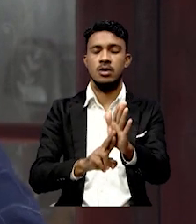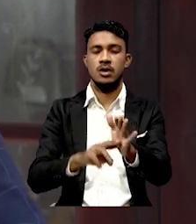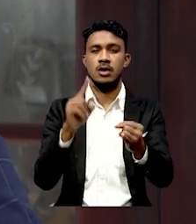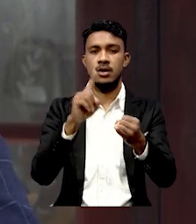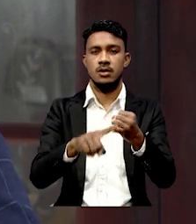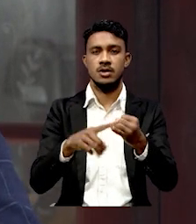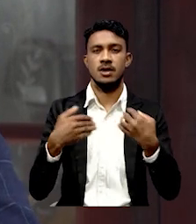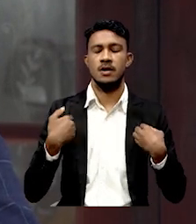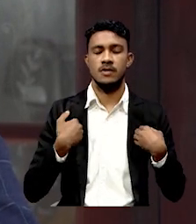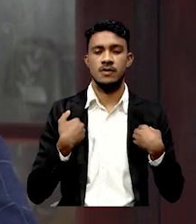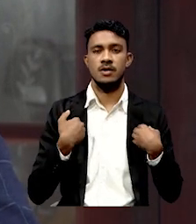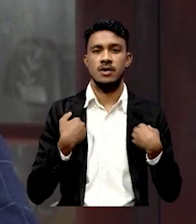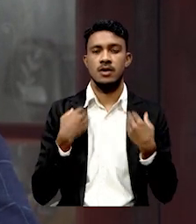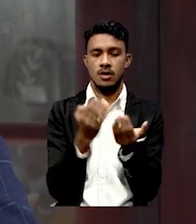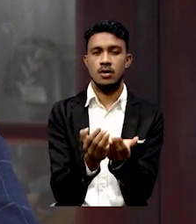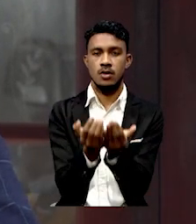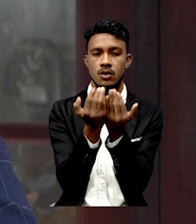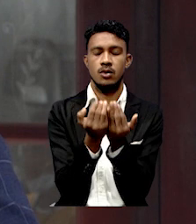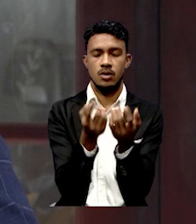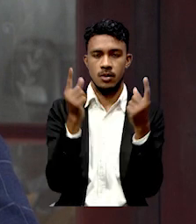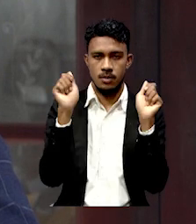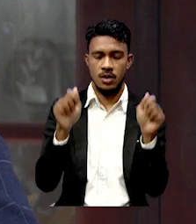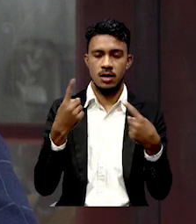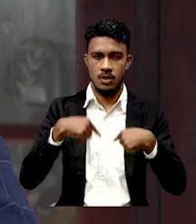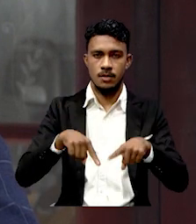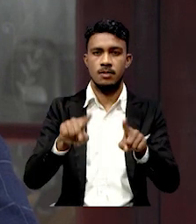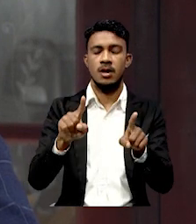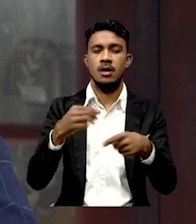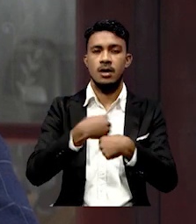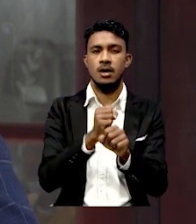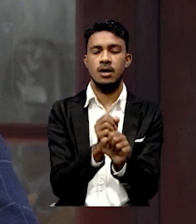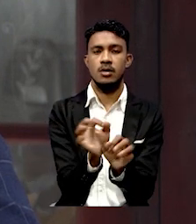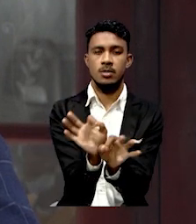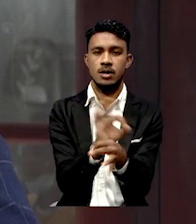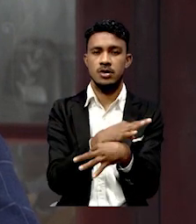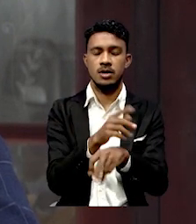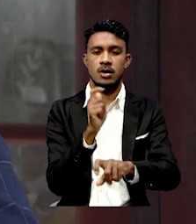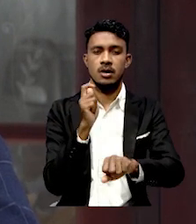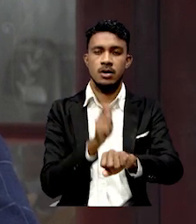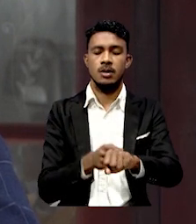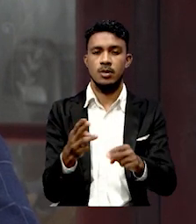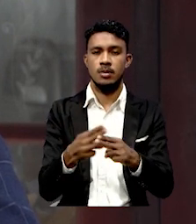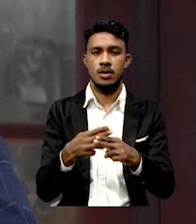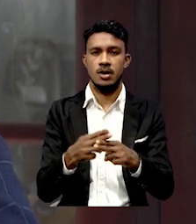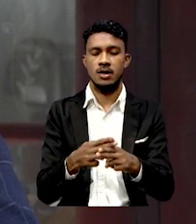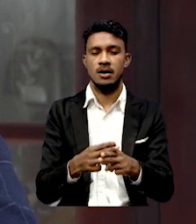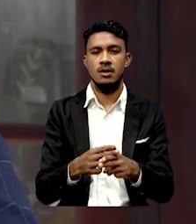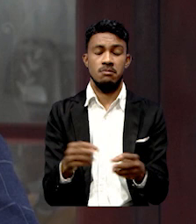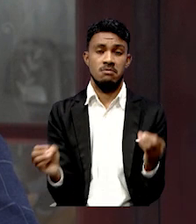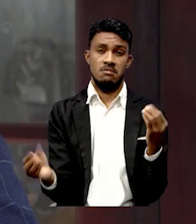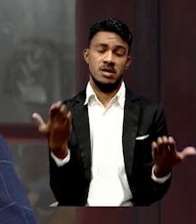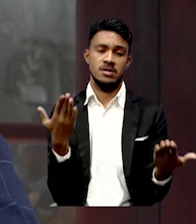hauna kata robel halu dislokasan ba halu manutensaun ya tempo pada selasa le semana jan ini